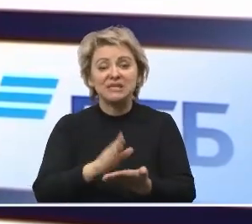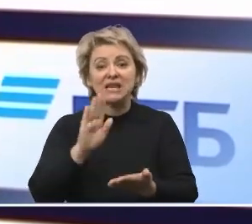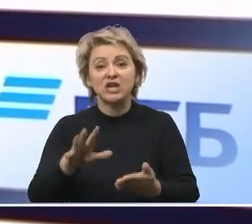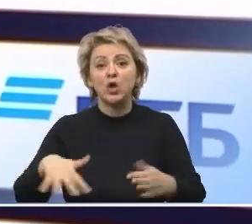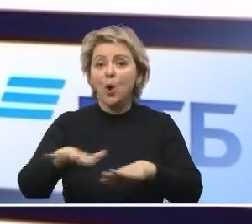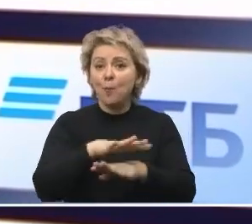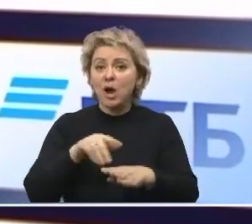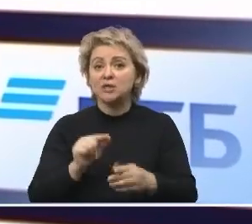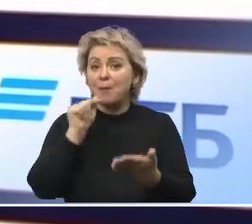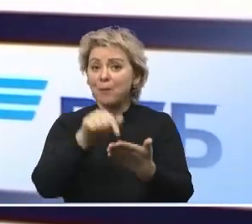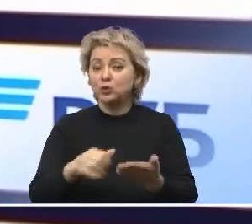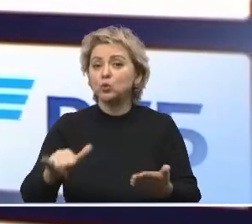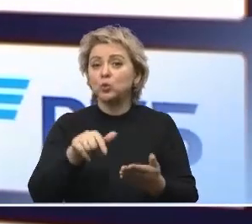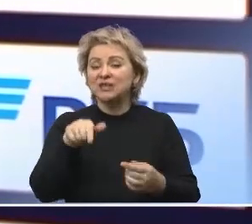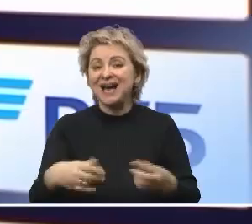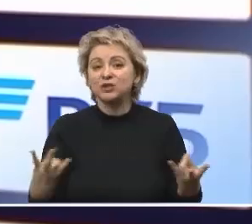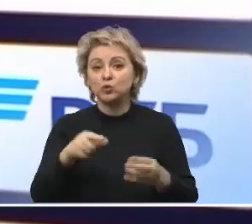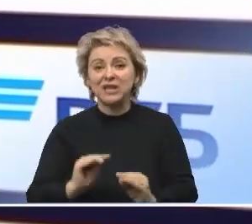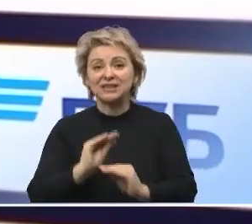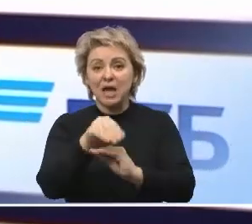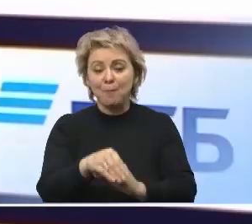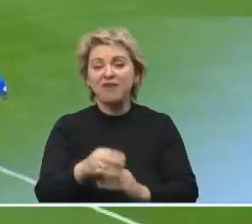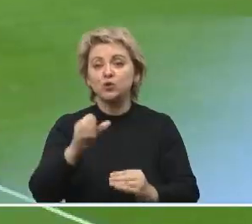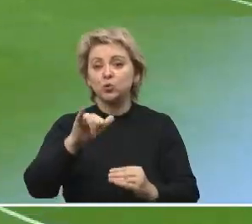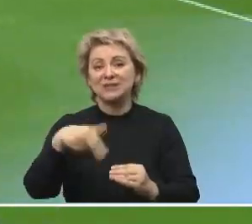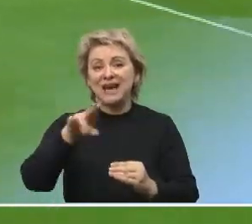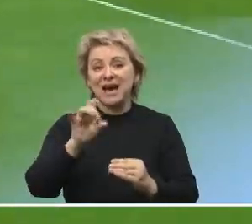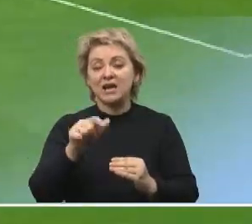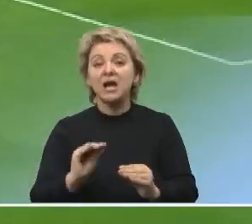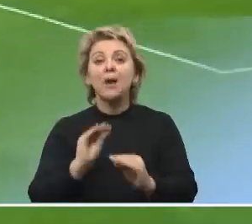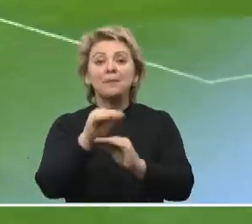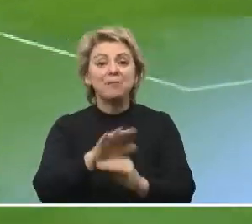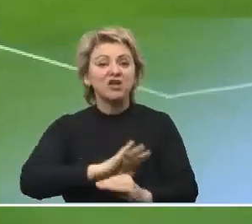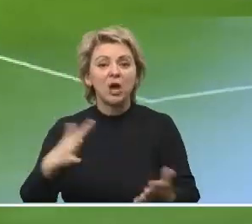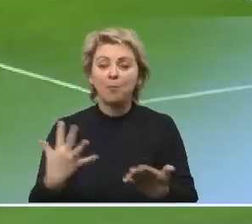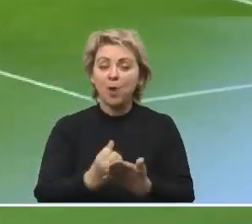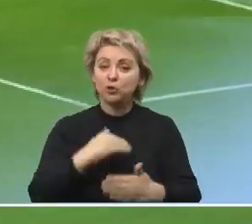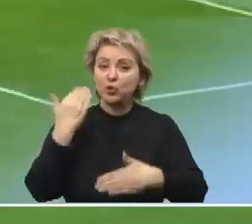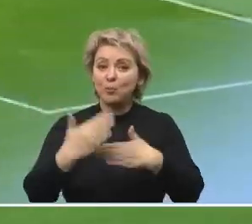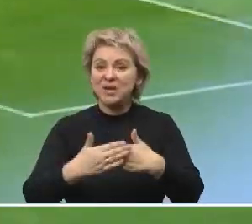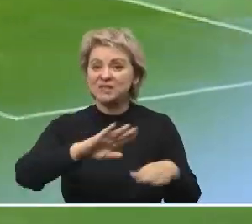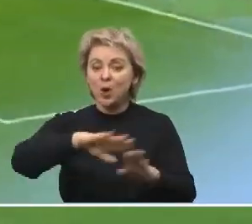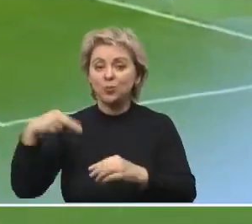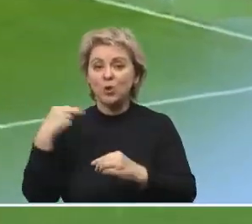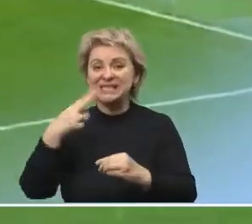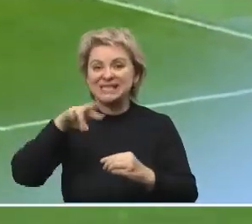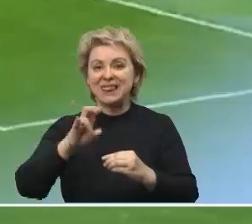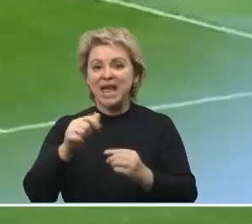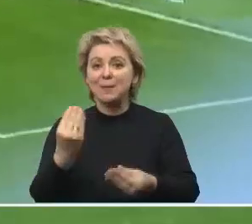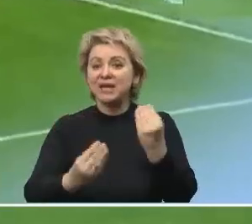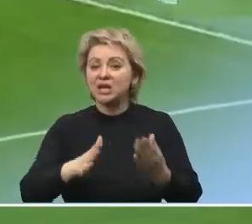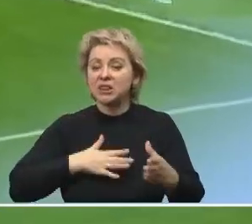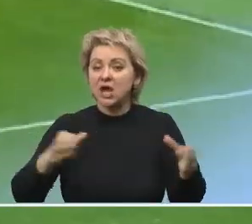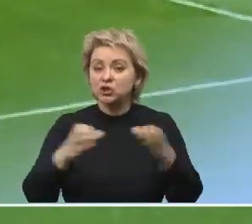паса там пролезть куда-то. Поэтому, думаю, надо прибавить с ударами еще. Прибавить не получилось и близко. После перерыва «Динамо» играла с